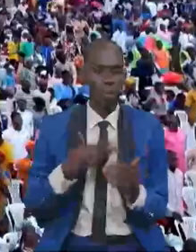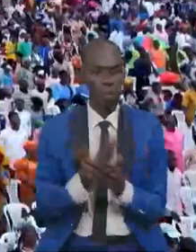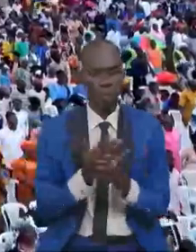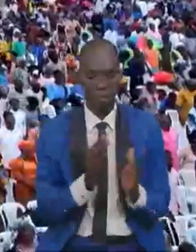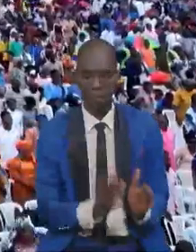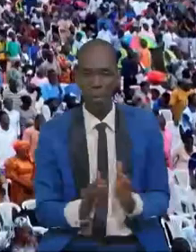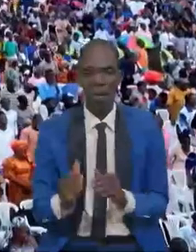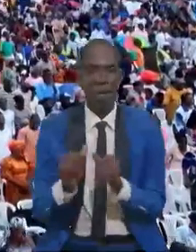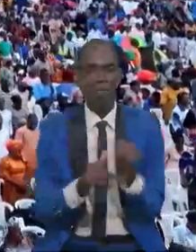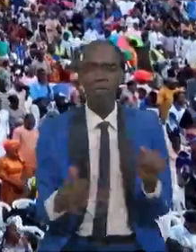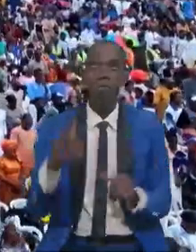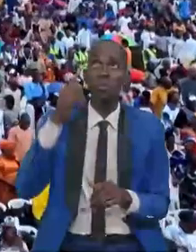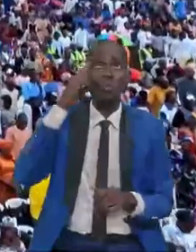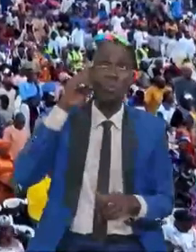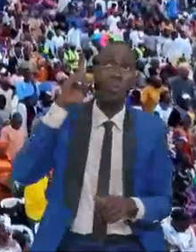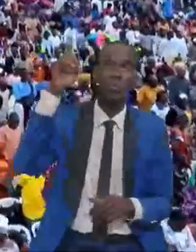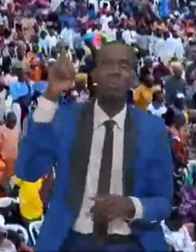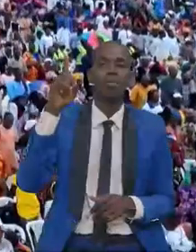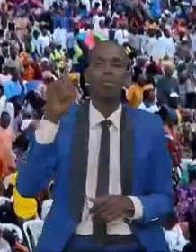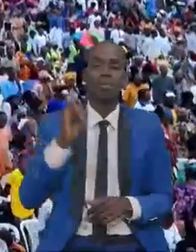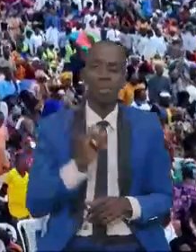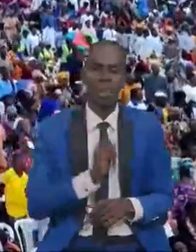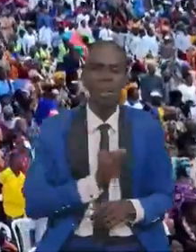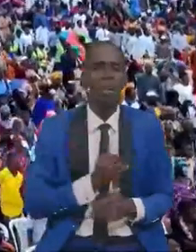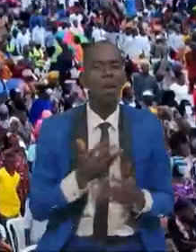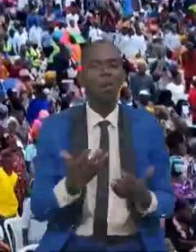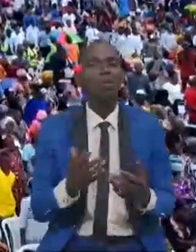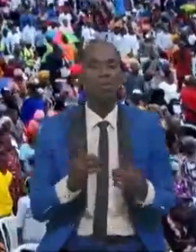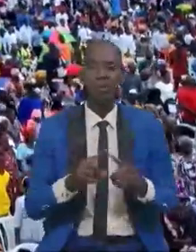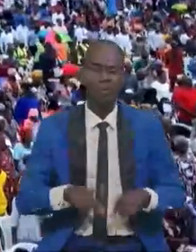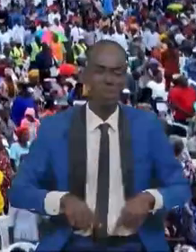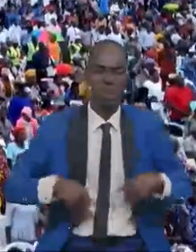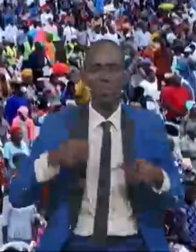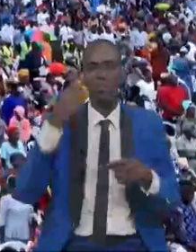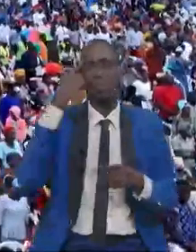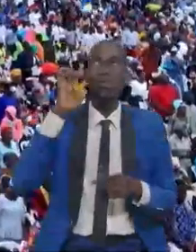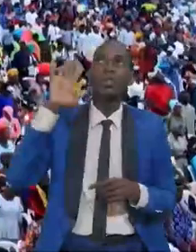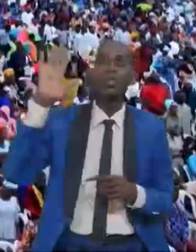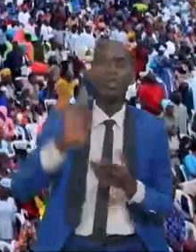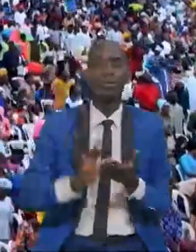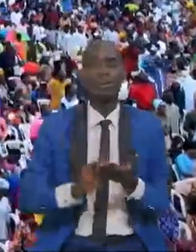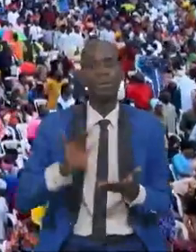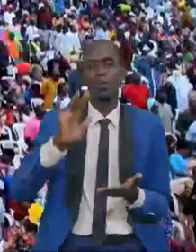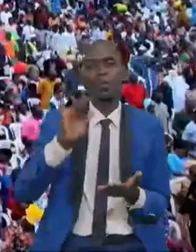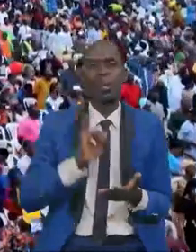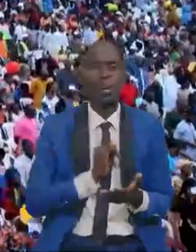tous mes plans, tout pour toi. Je veux vivre pour ta gloire. Je veux